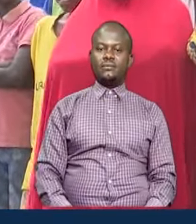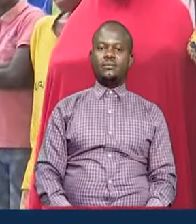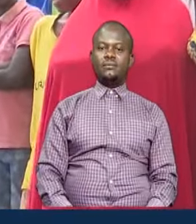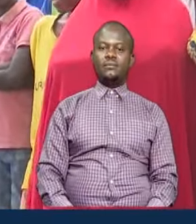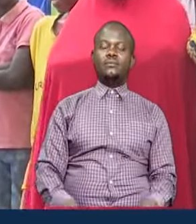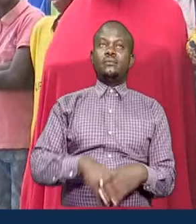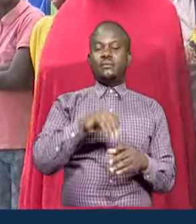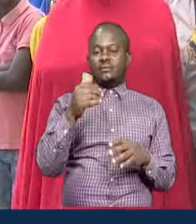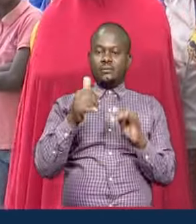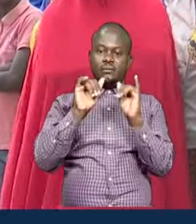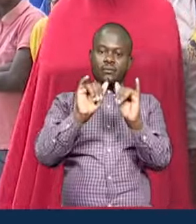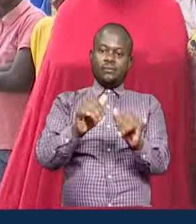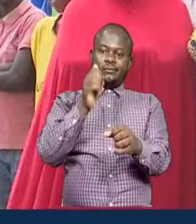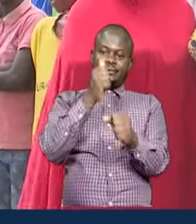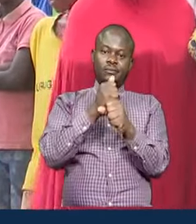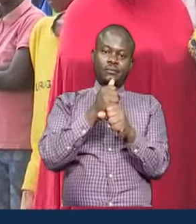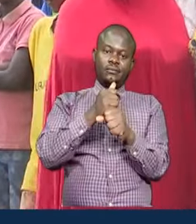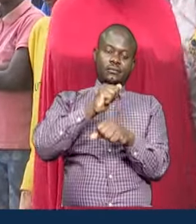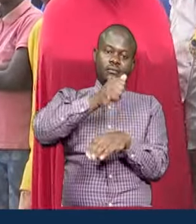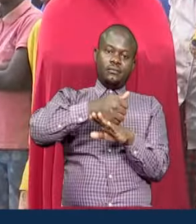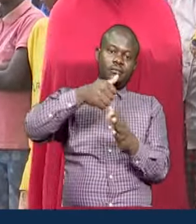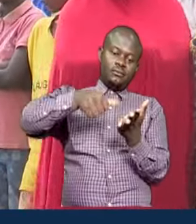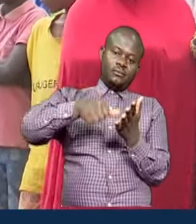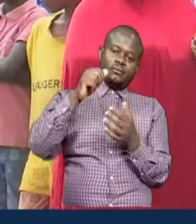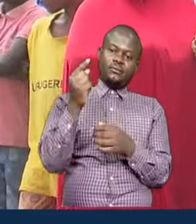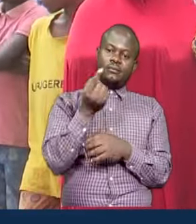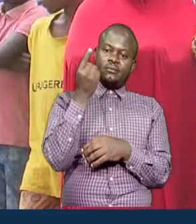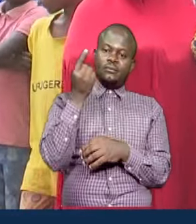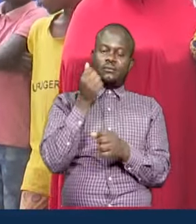Mugisigaye ni mwebwe kubikora gusa, mushaho gikumwe cyane ibindi bikikora.